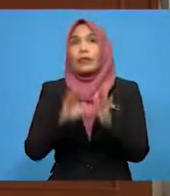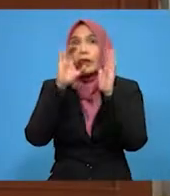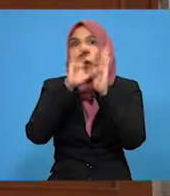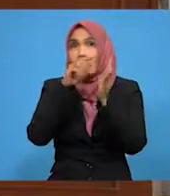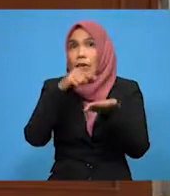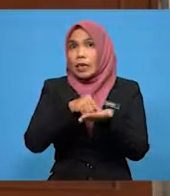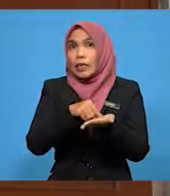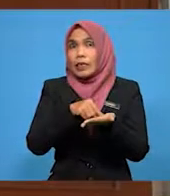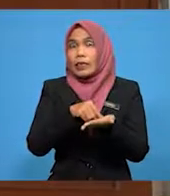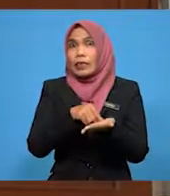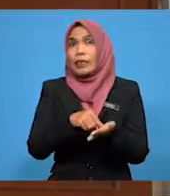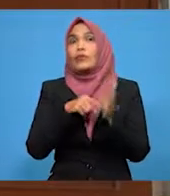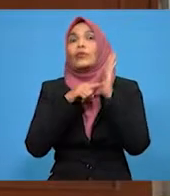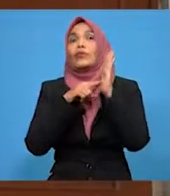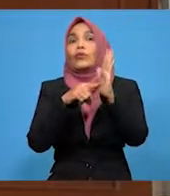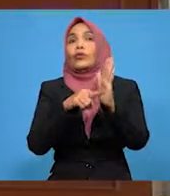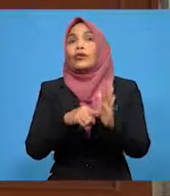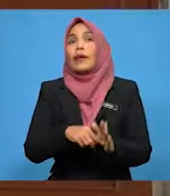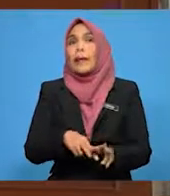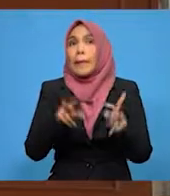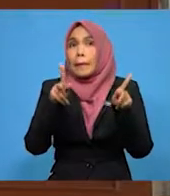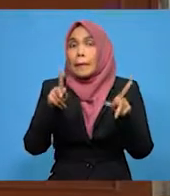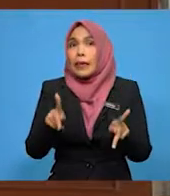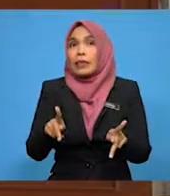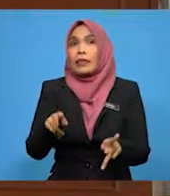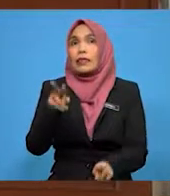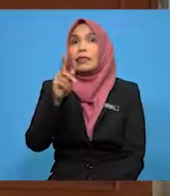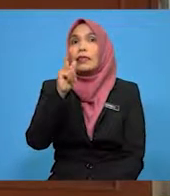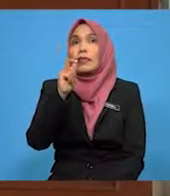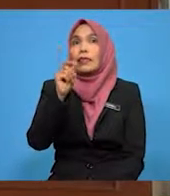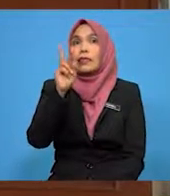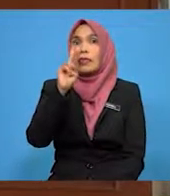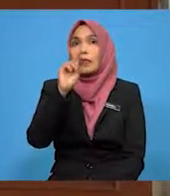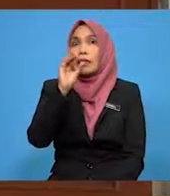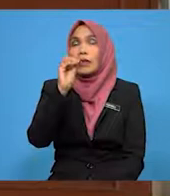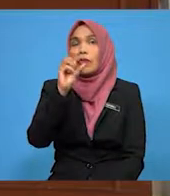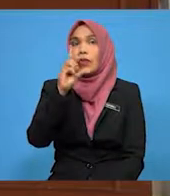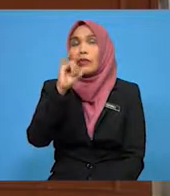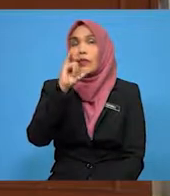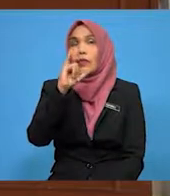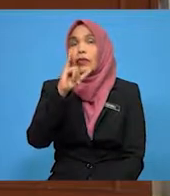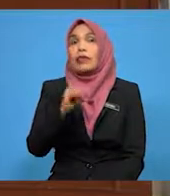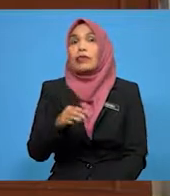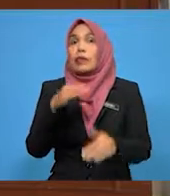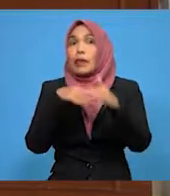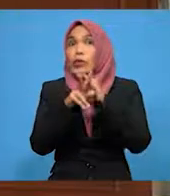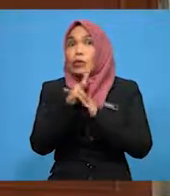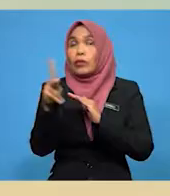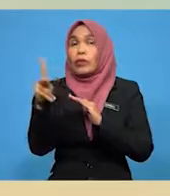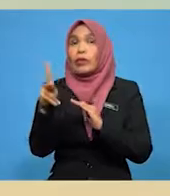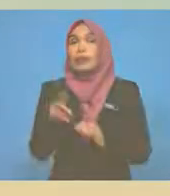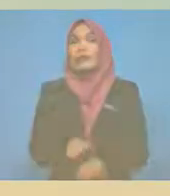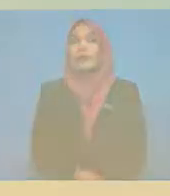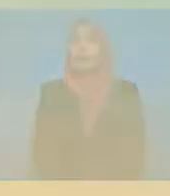Gambar ini pula menunjukkan pekerja memasukkan troli seta ke dalam seta untuk proses pengeraman.